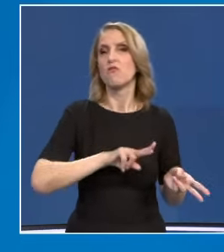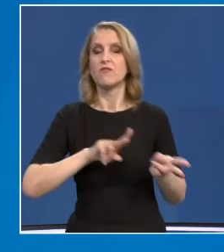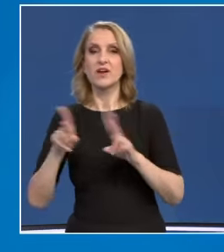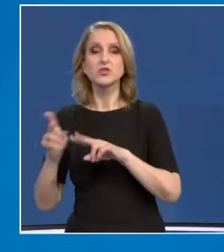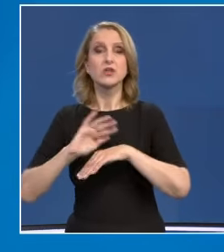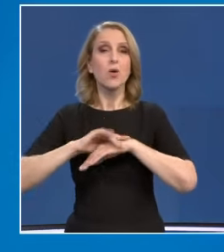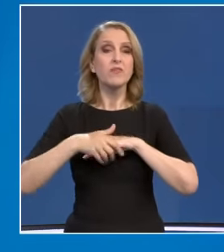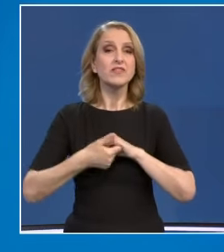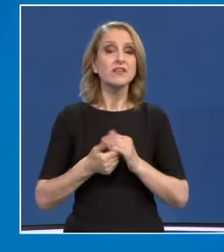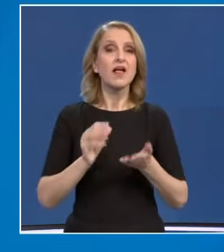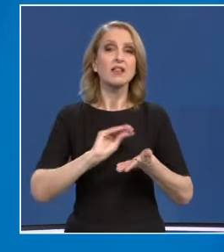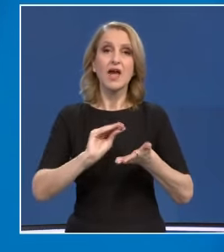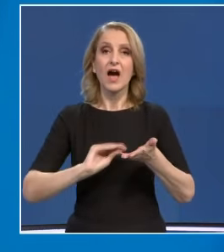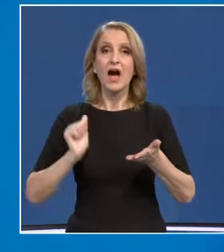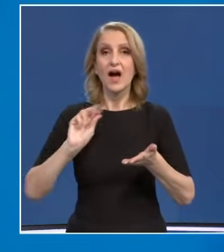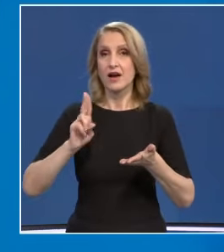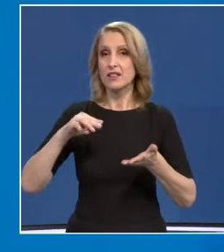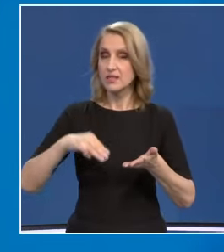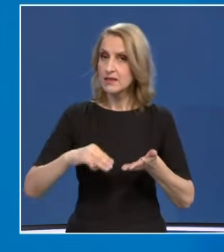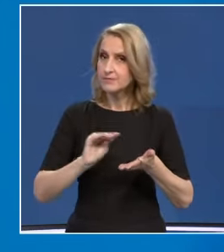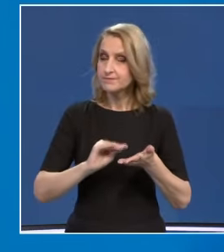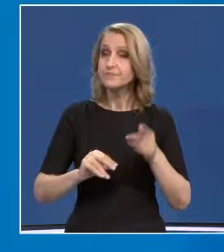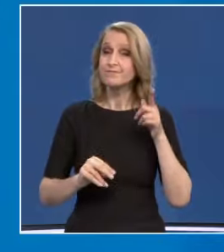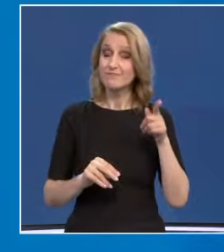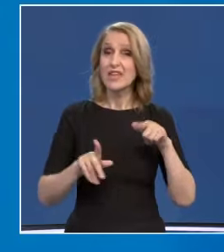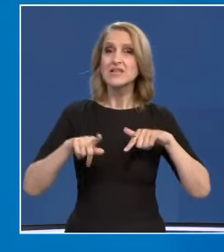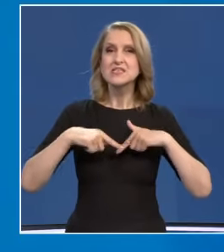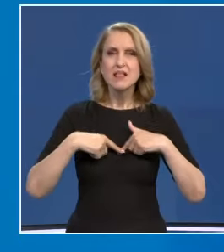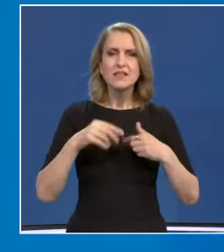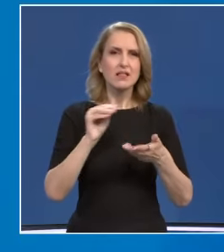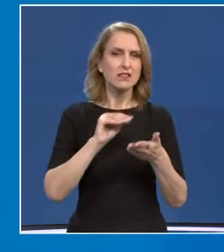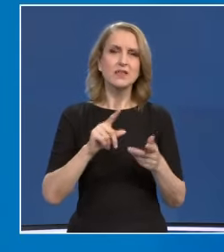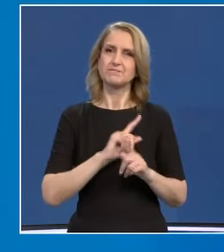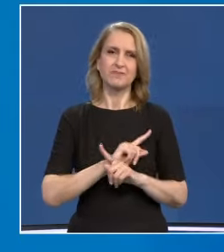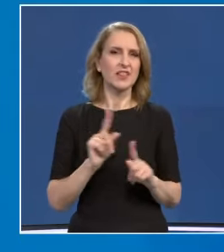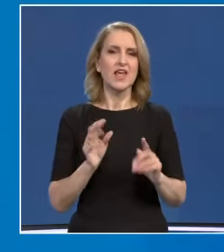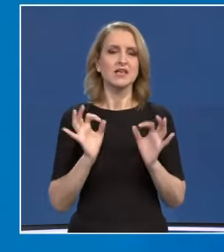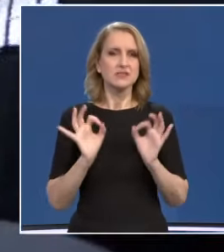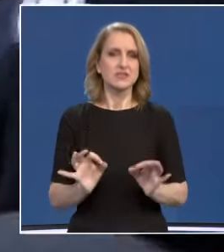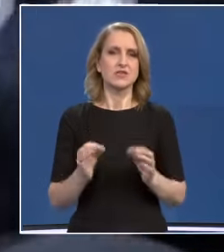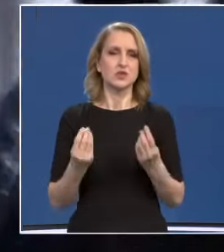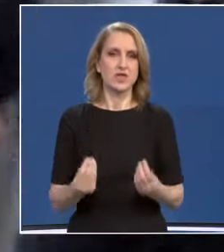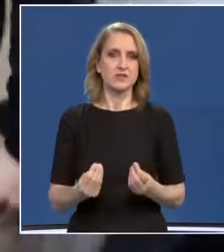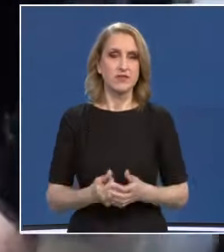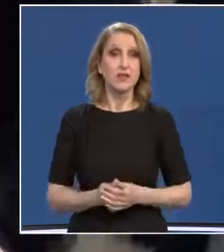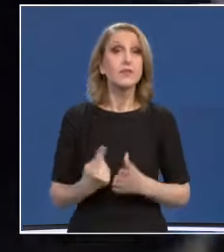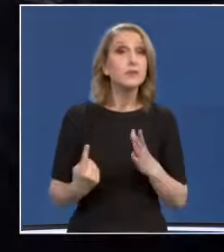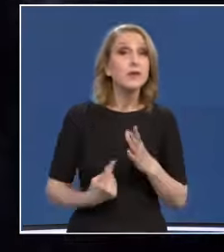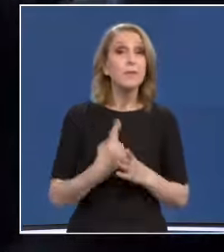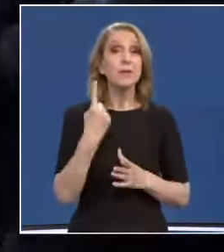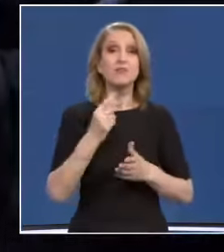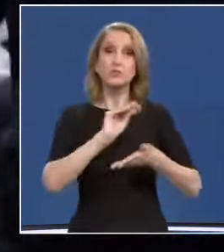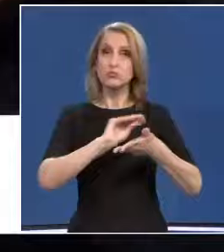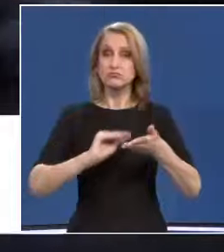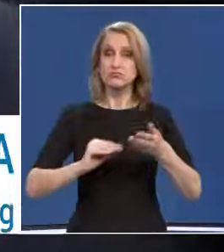Дебора. Според прокуратурата, констатациите на съда са несъществени. При първото